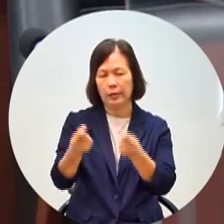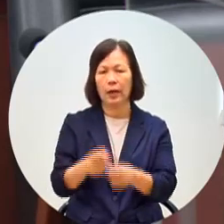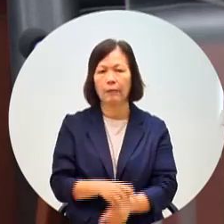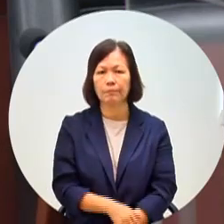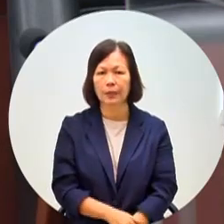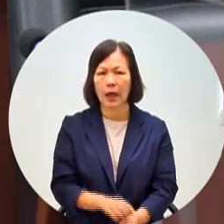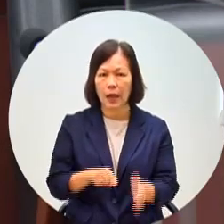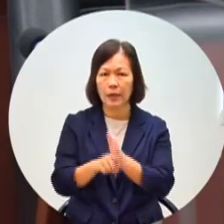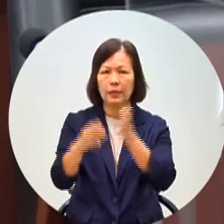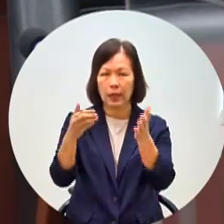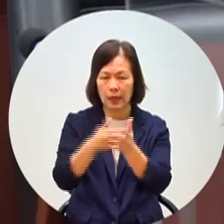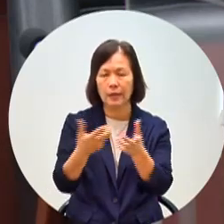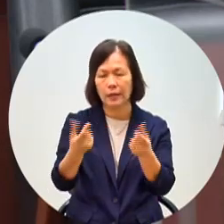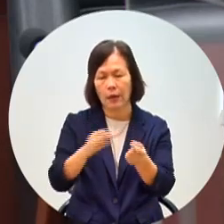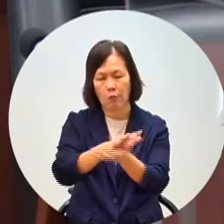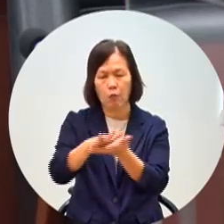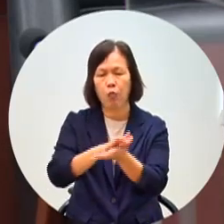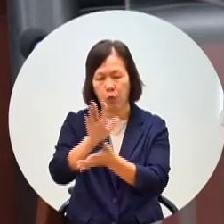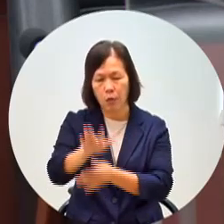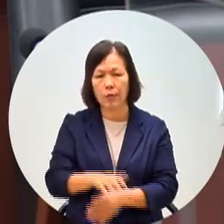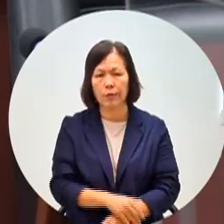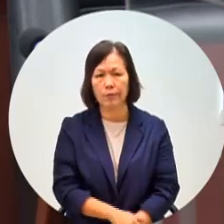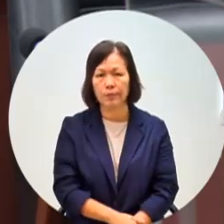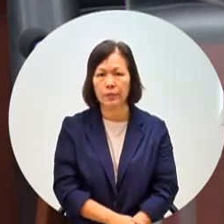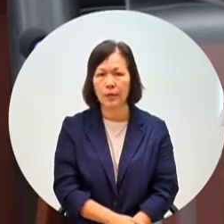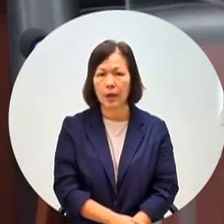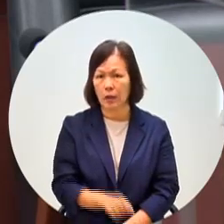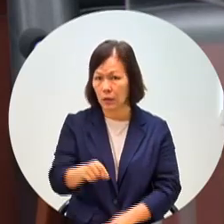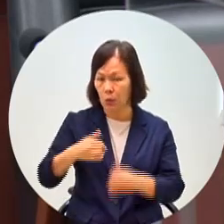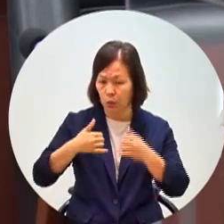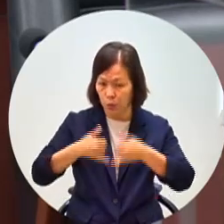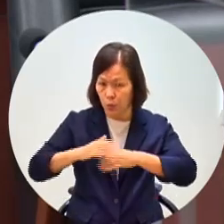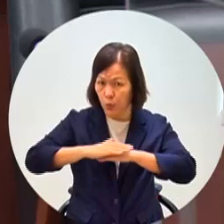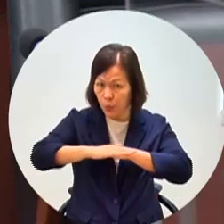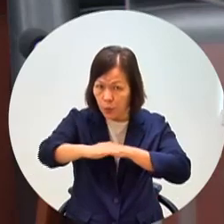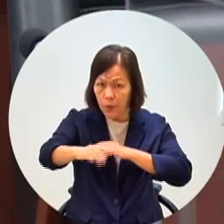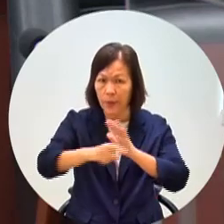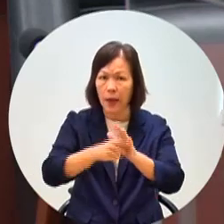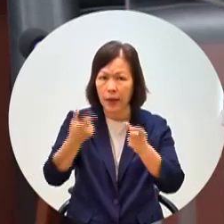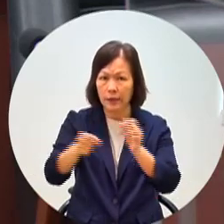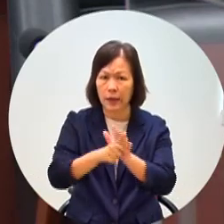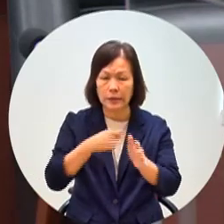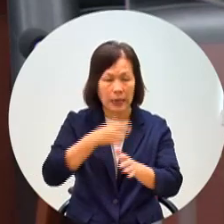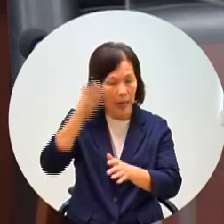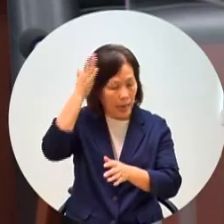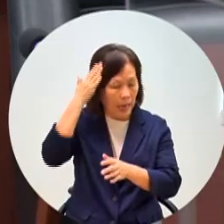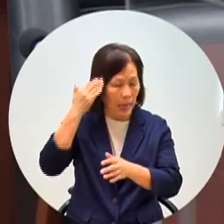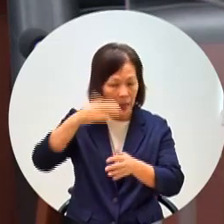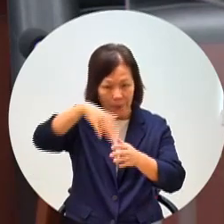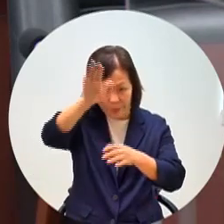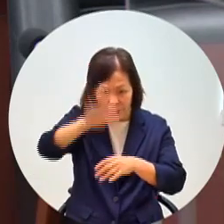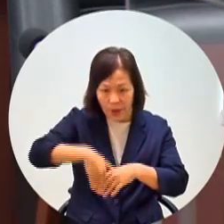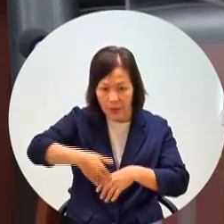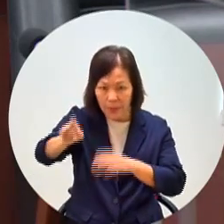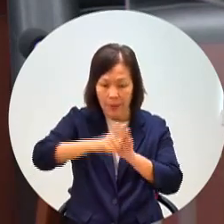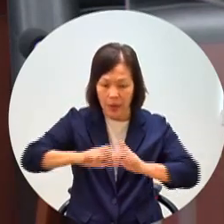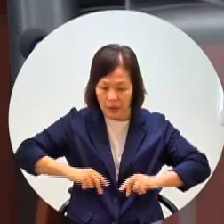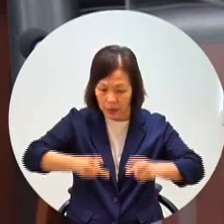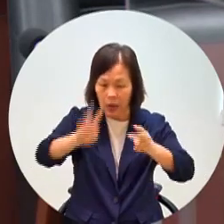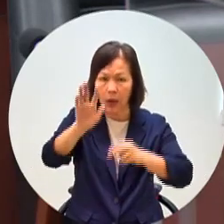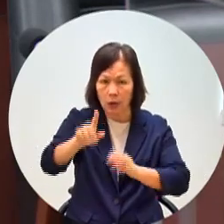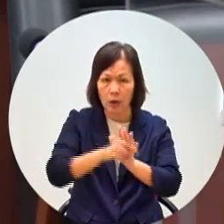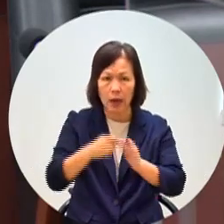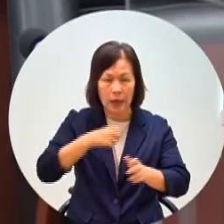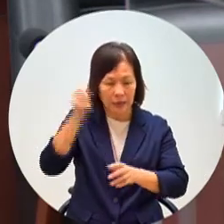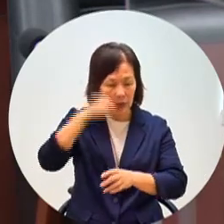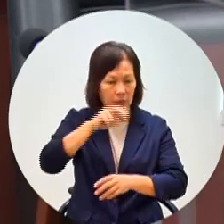现在还是一团乱。你看路面，你们还画黑漆，然后还在那边涂涂改改，你白天